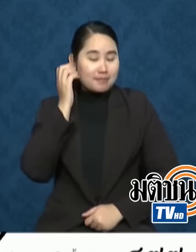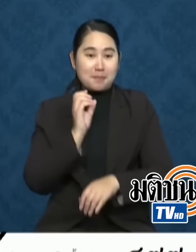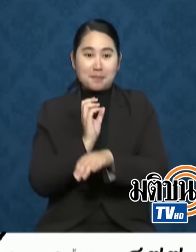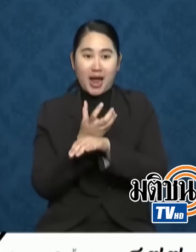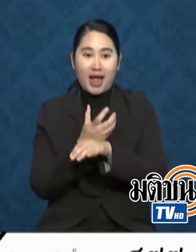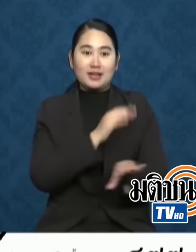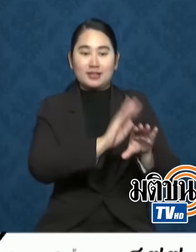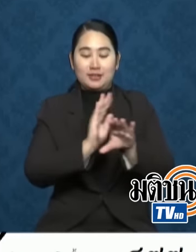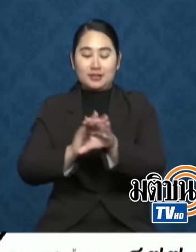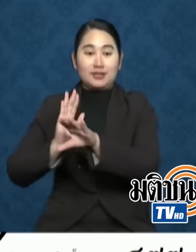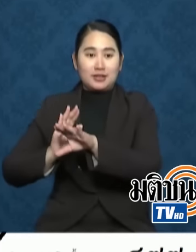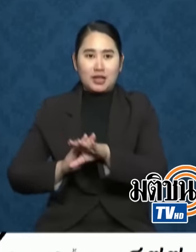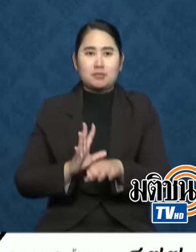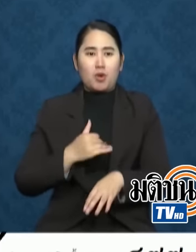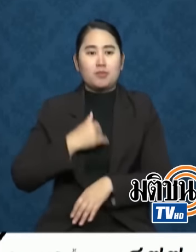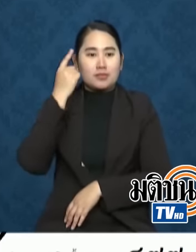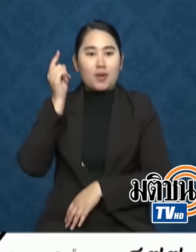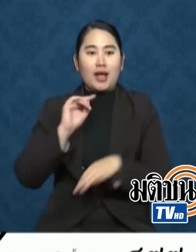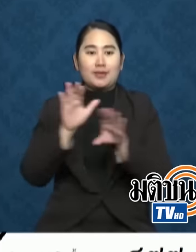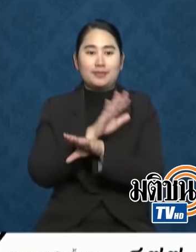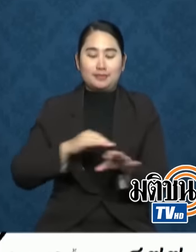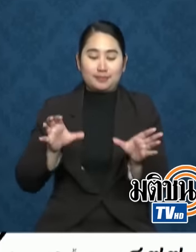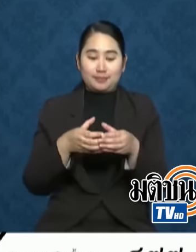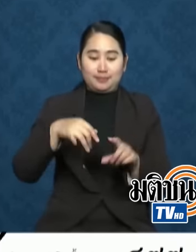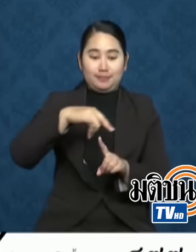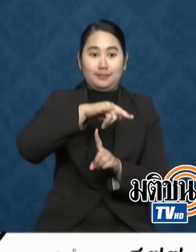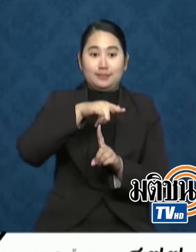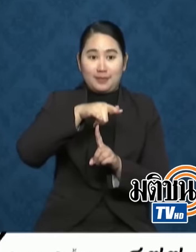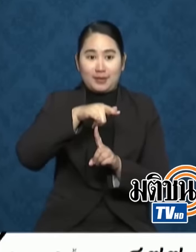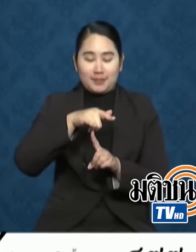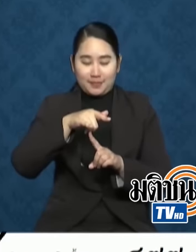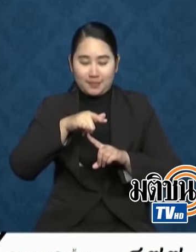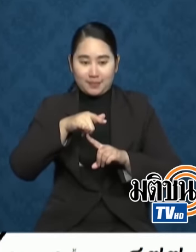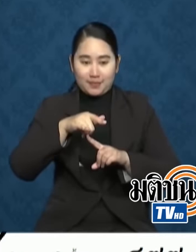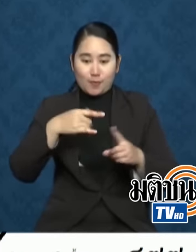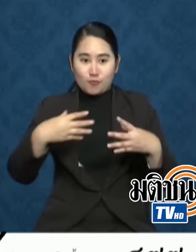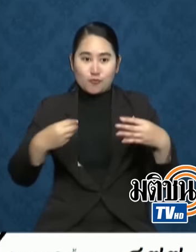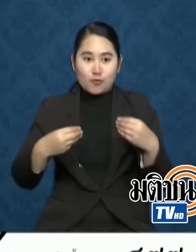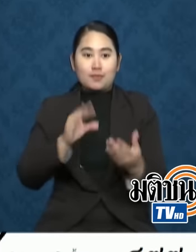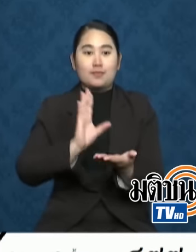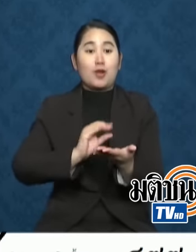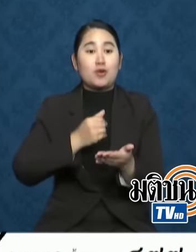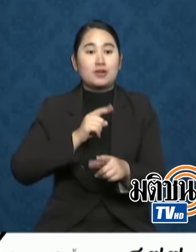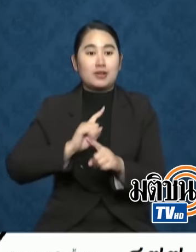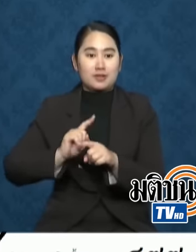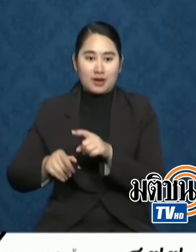ตรงนี้ผมมั่นใจว่าน่าจะเป็นเซลล์บอร์ดแคสต์เอนทิตี้ซึ่งคือหน่วยที่จะบริหารจัดการข้อมูลแจ้งเตือนจัดการเรื่องของข้อ